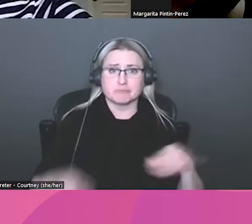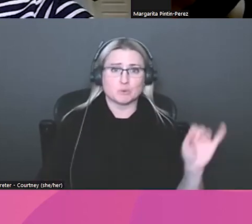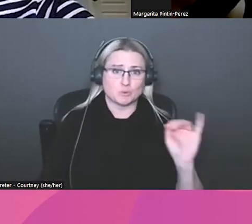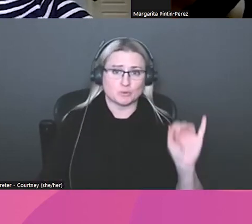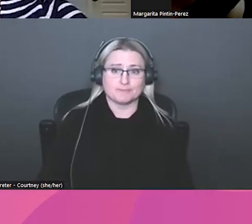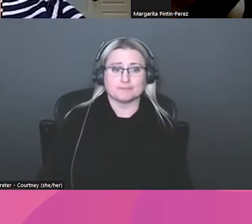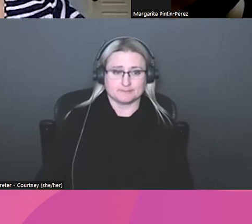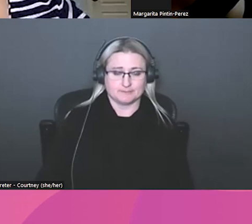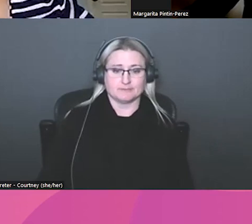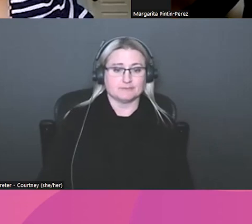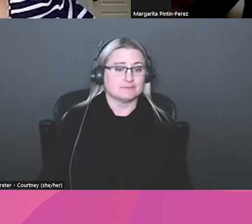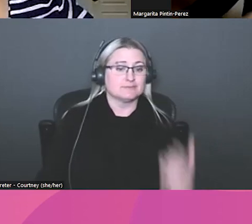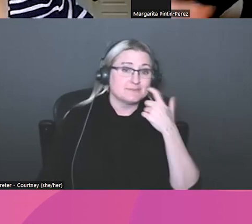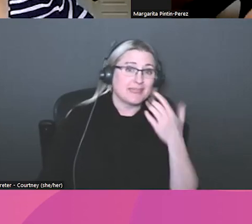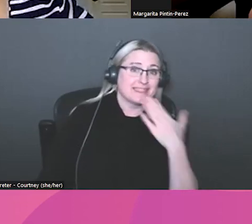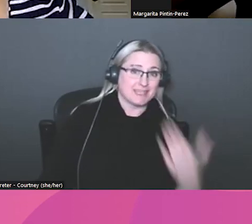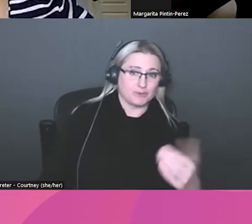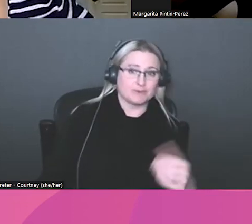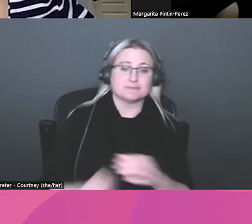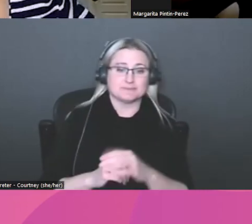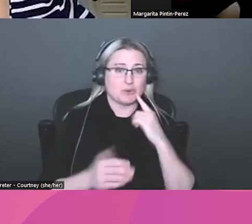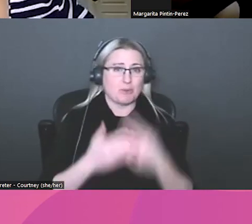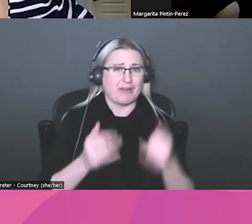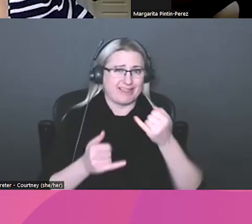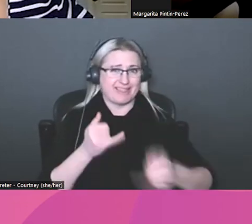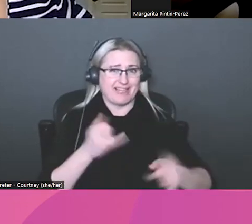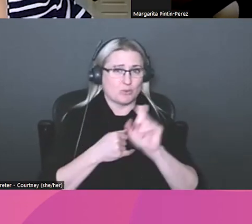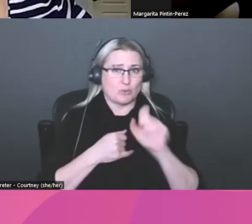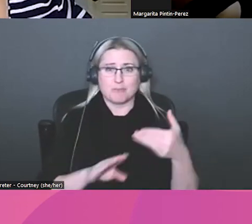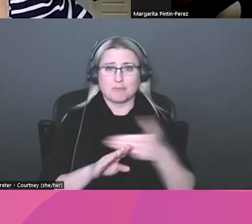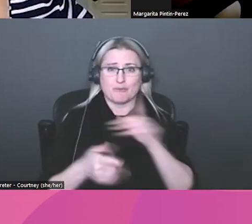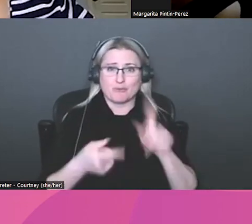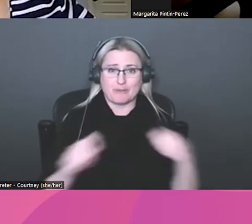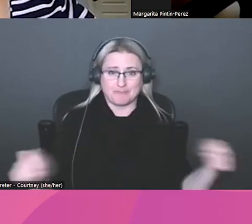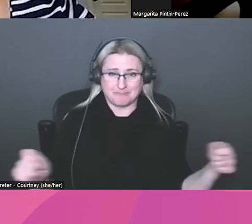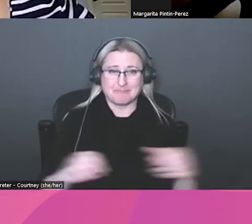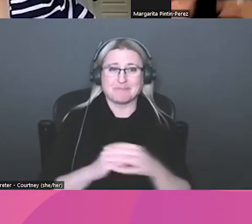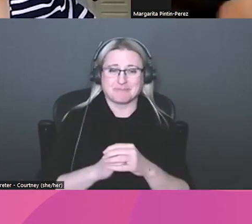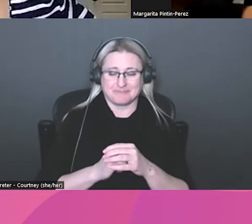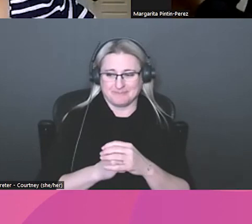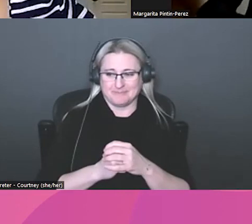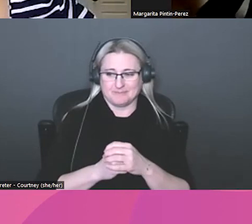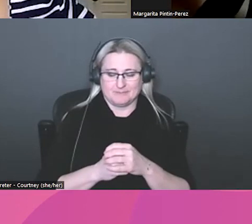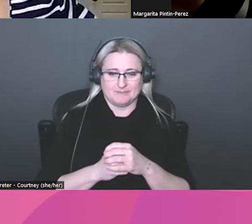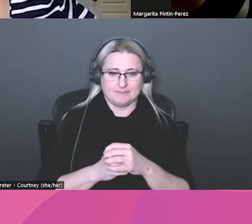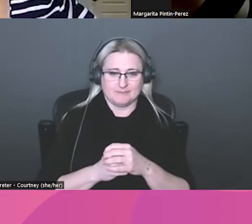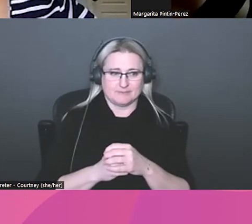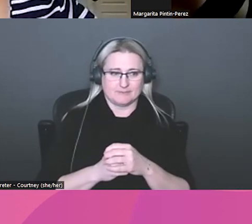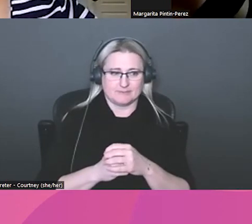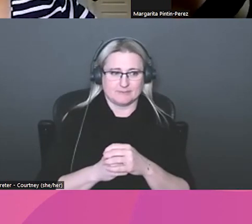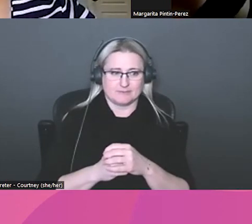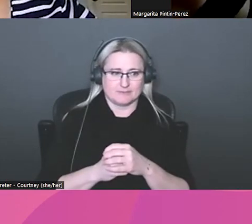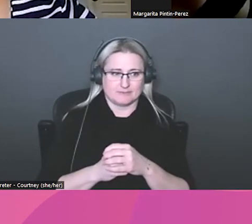corpulence, c'est acceptable. One last questions before we finish the webinar. Merci à vous deux. Une dernière question avant de